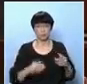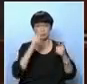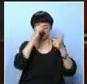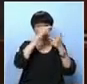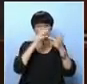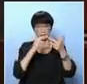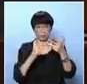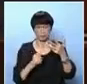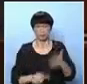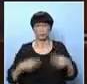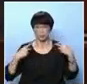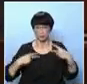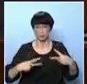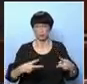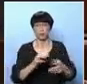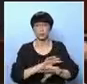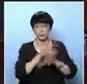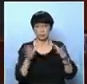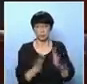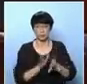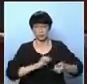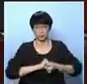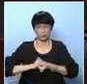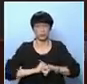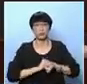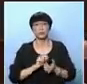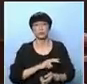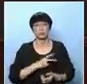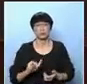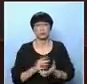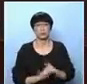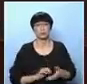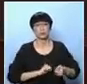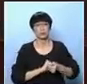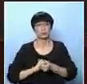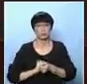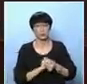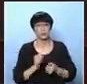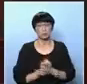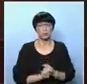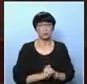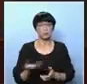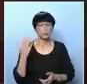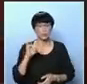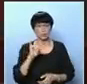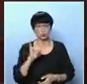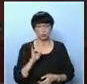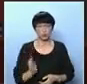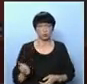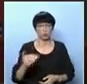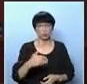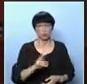计划咁去发展，将成个大屿山就成为愉景湾化。以前我听过一句又话咩